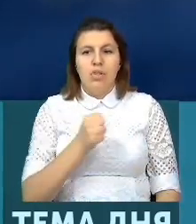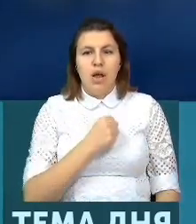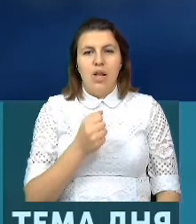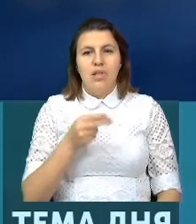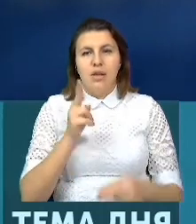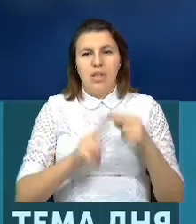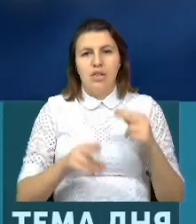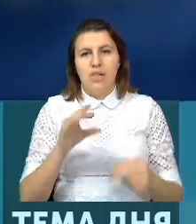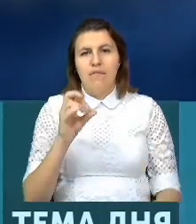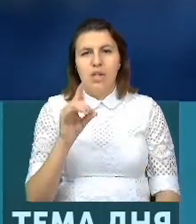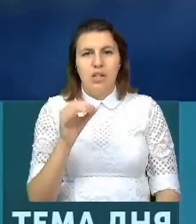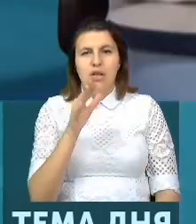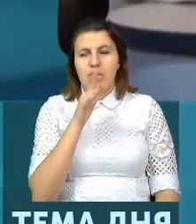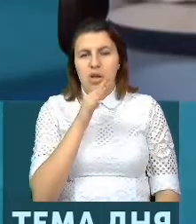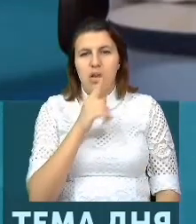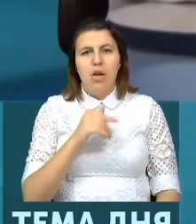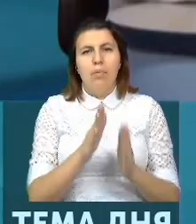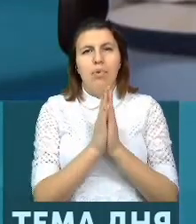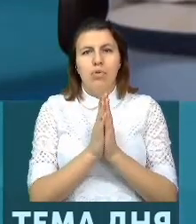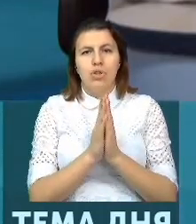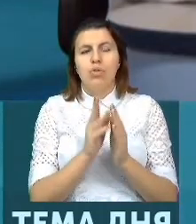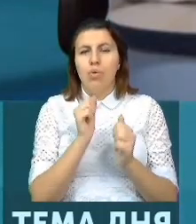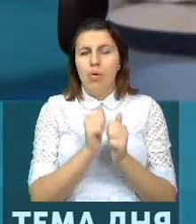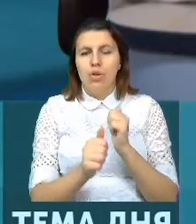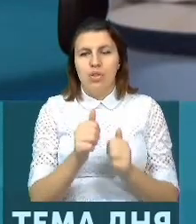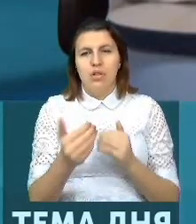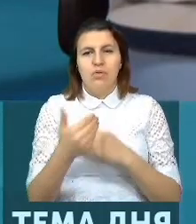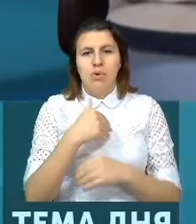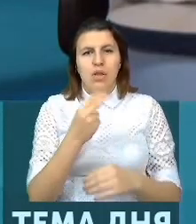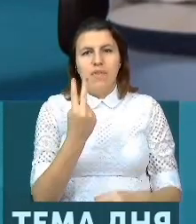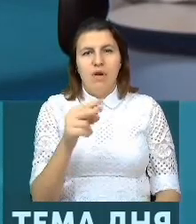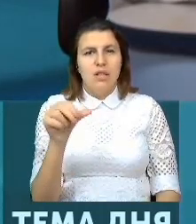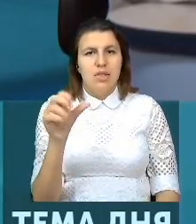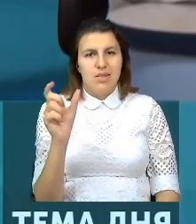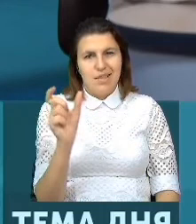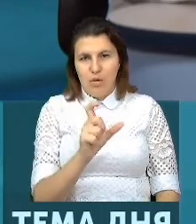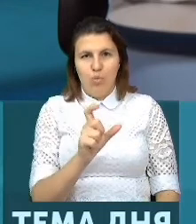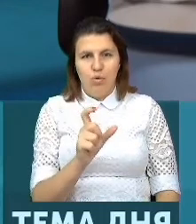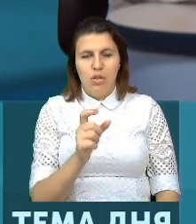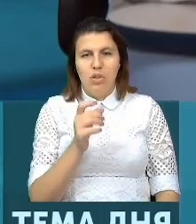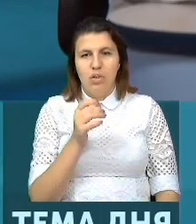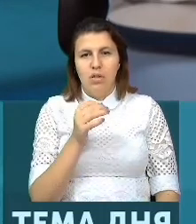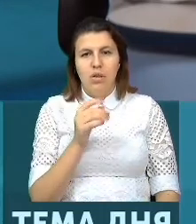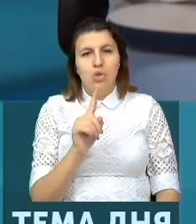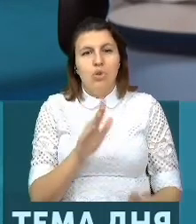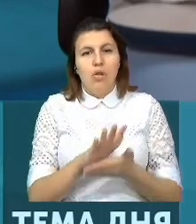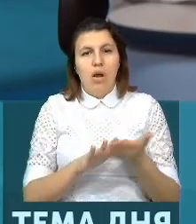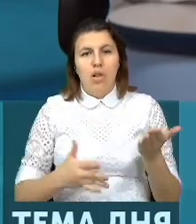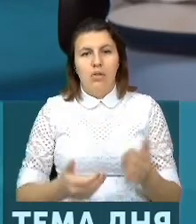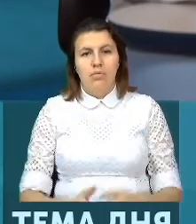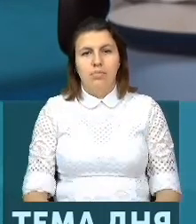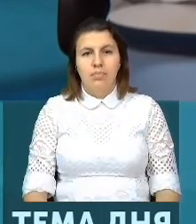прошу кожного з своїх гостей, та от буквально по 20 секунд, а відповісти на запитання, от що далі?